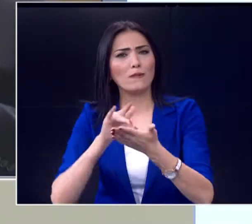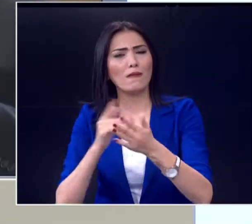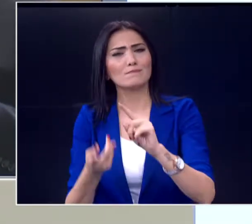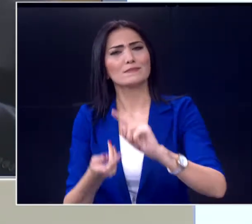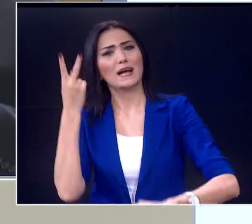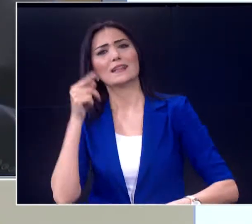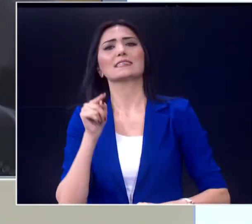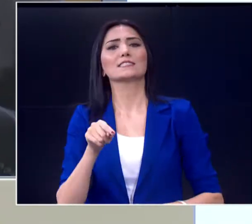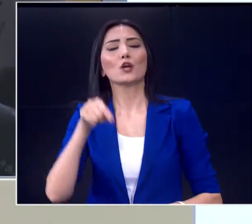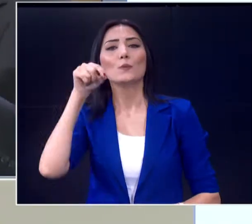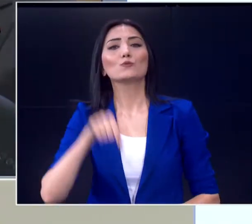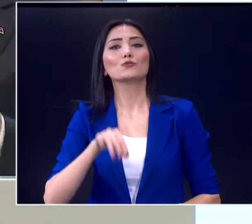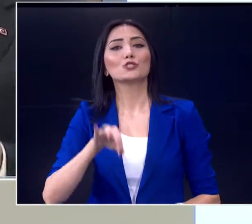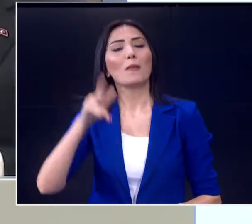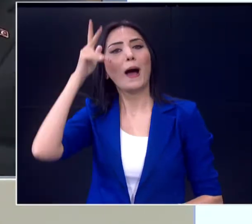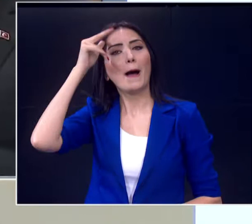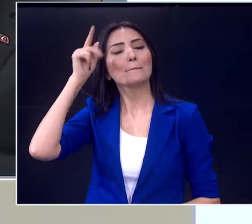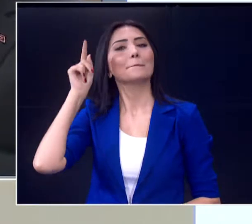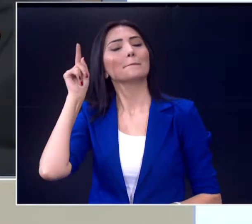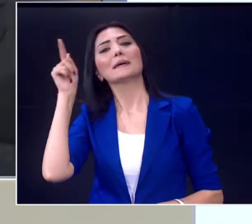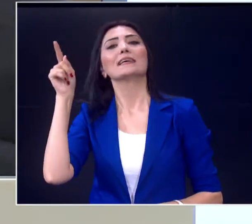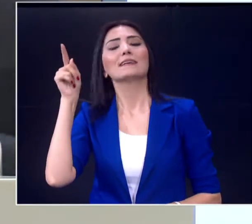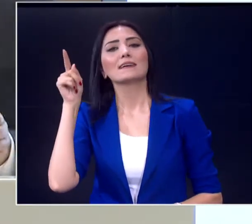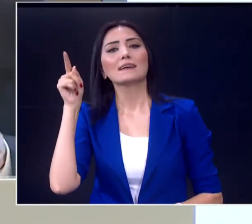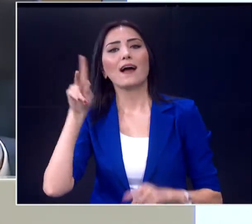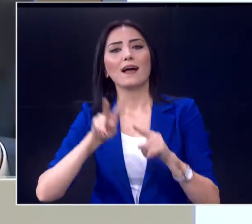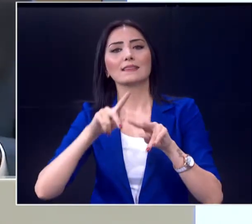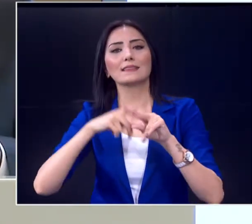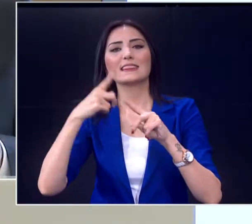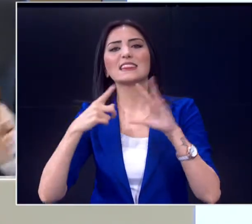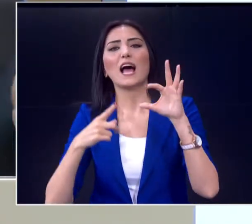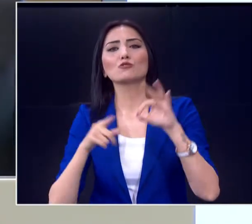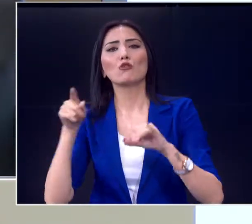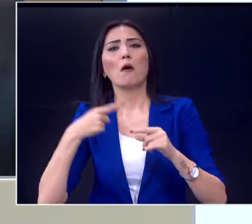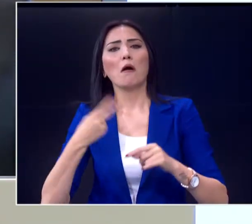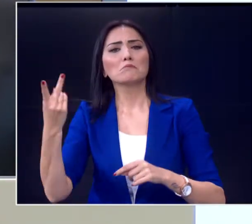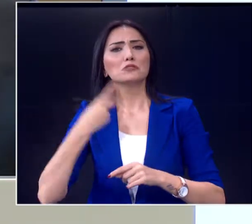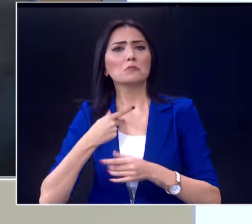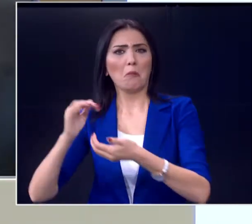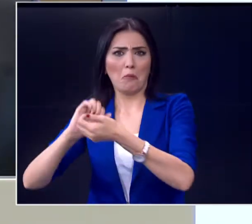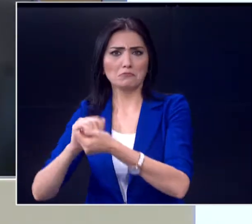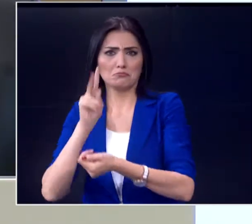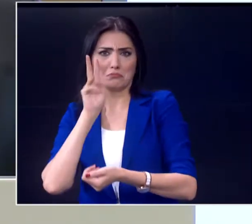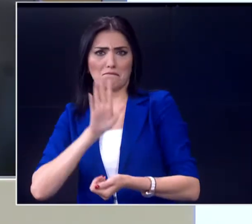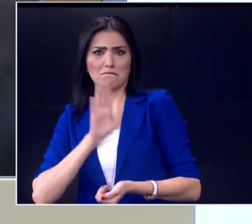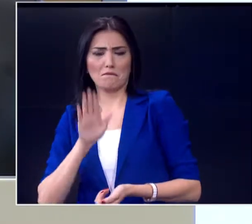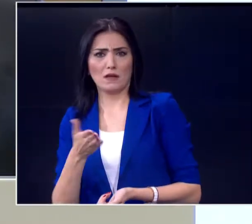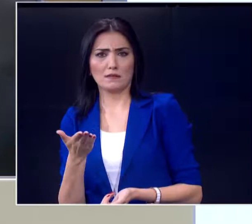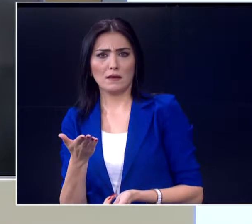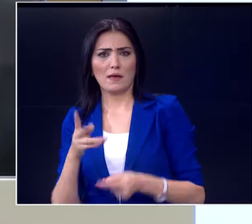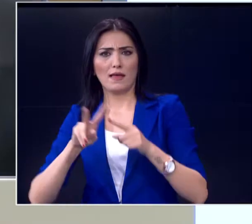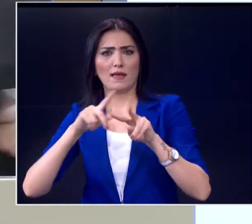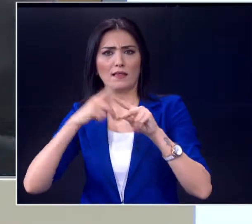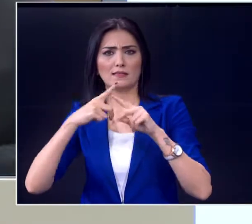kaldırılsın. Bugün şimdi Amerika Birleşik Devletleri NATO'da bizimle müttefik değil mi?